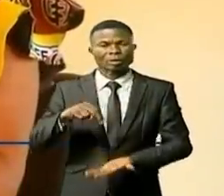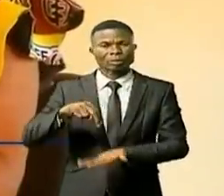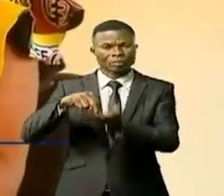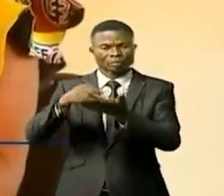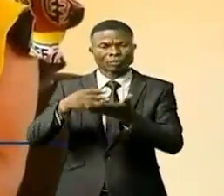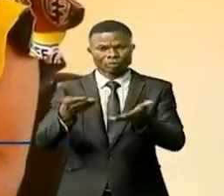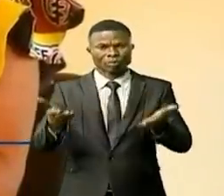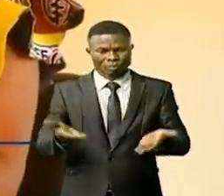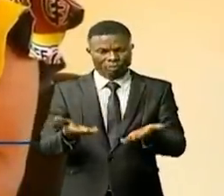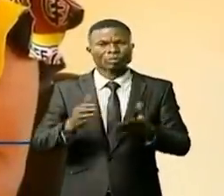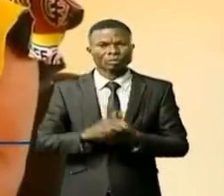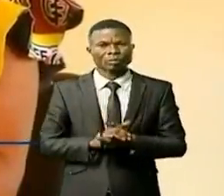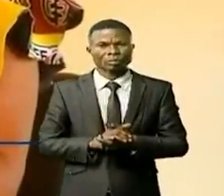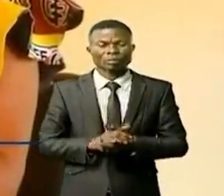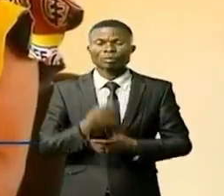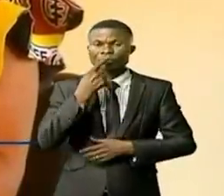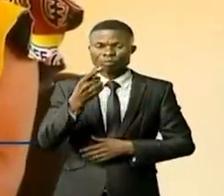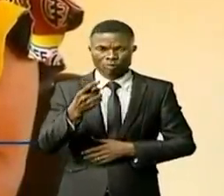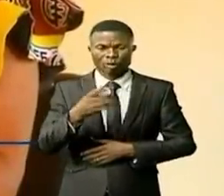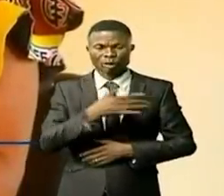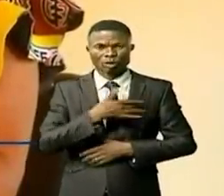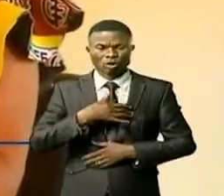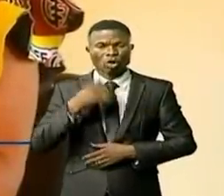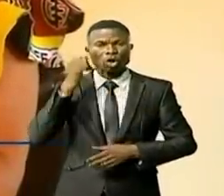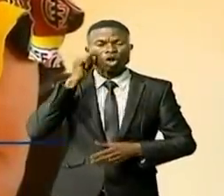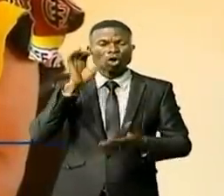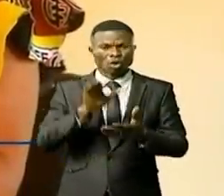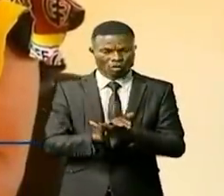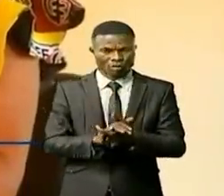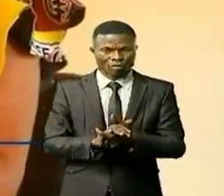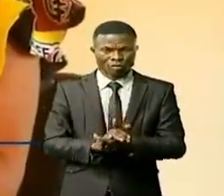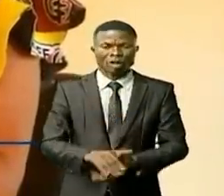monde pour dire au nom de la femme lomamienne